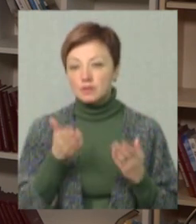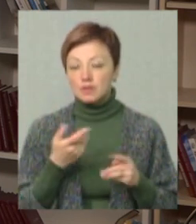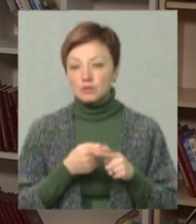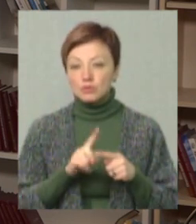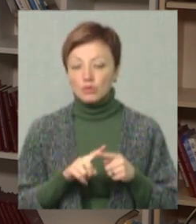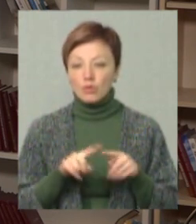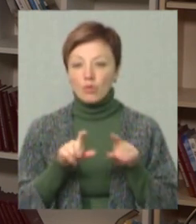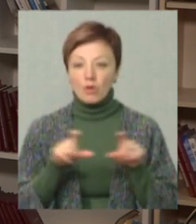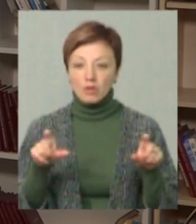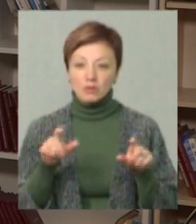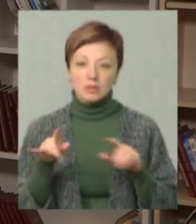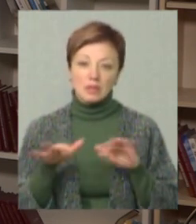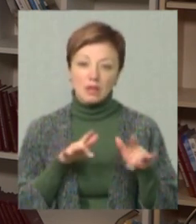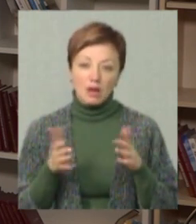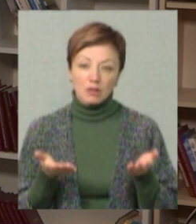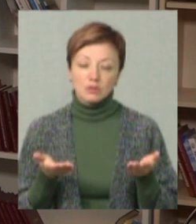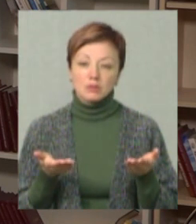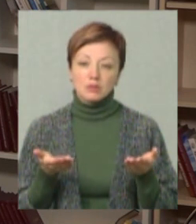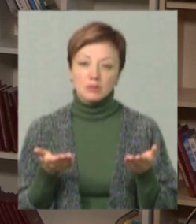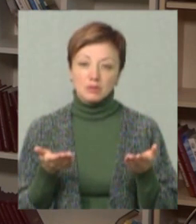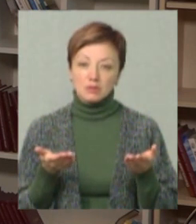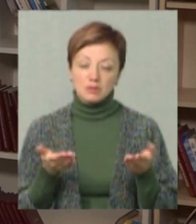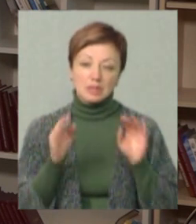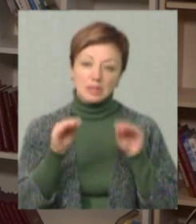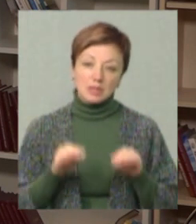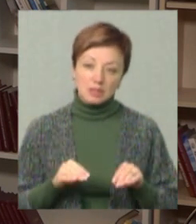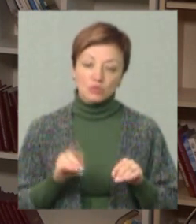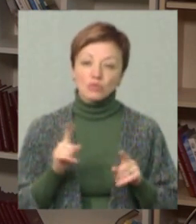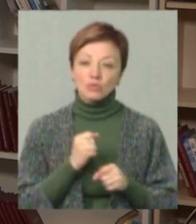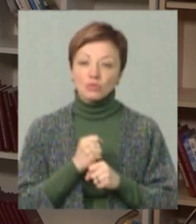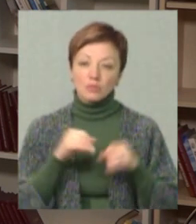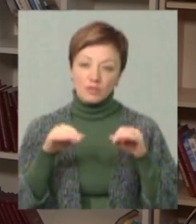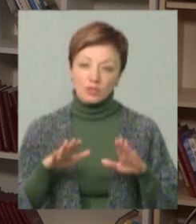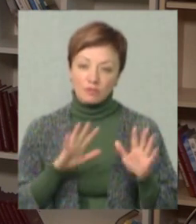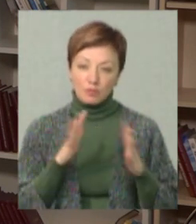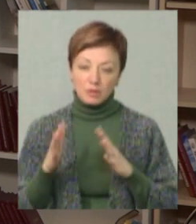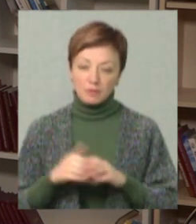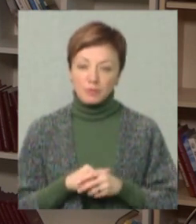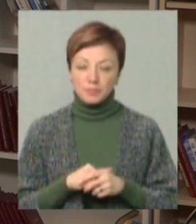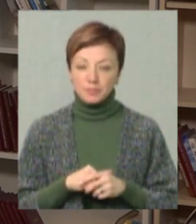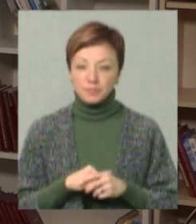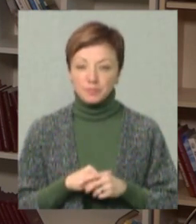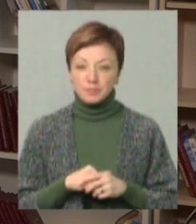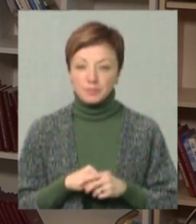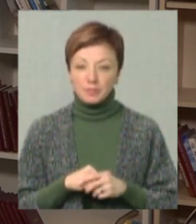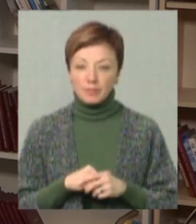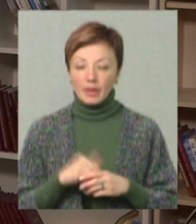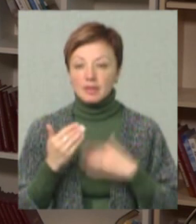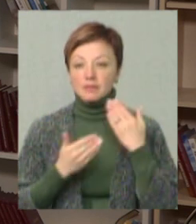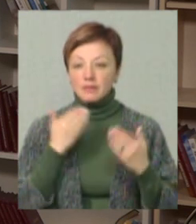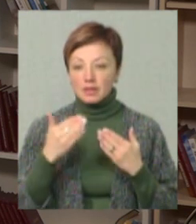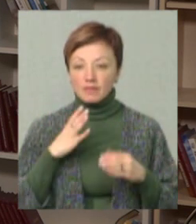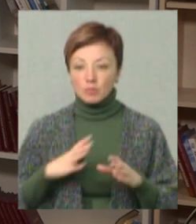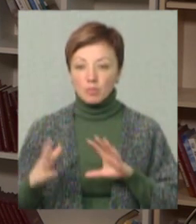щодо вирішених випадків і звернень від вимушених переселенців щодо високих цін на житло.